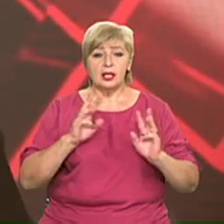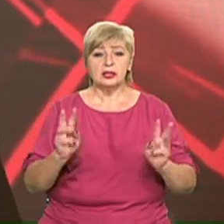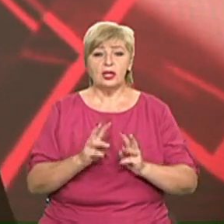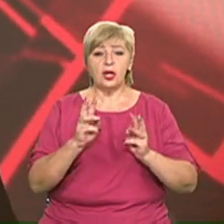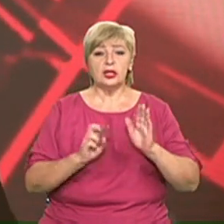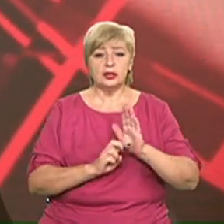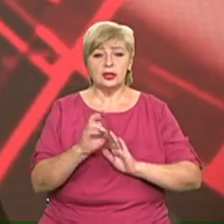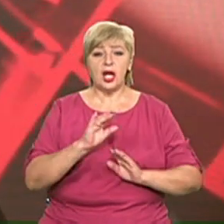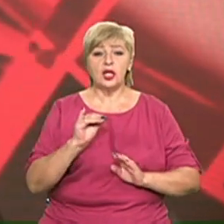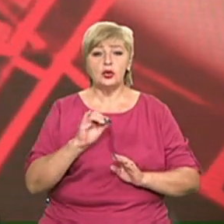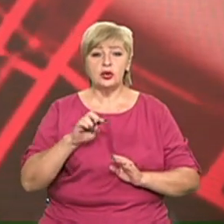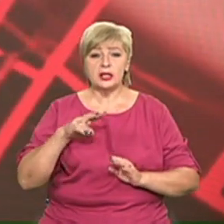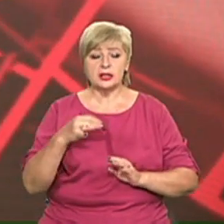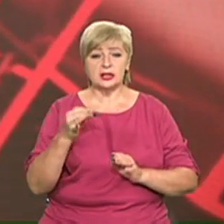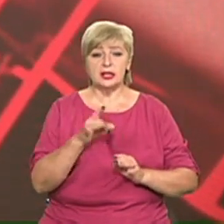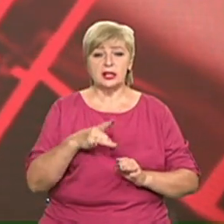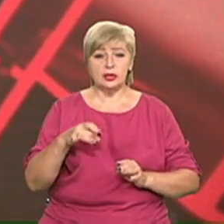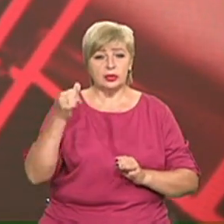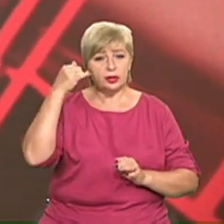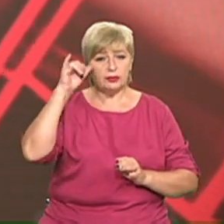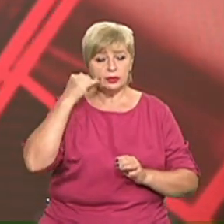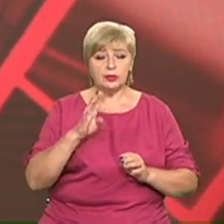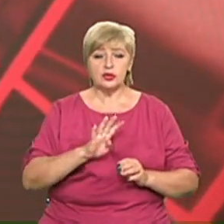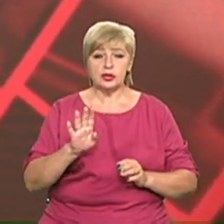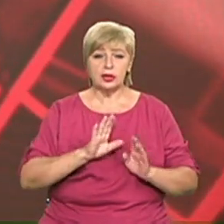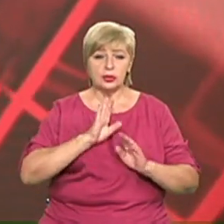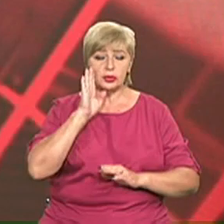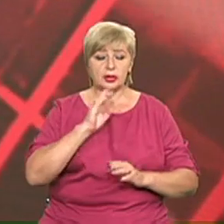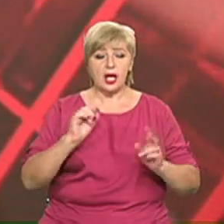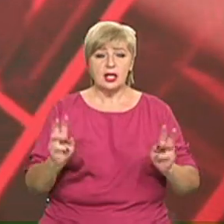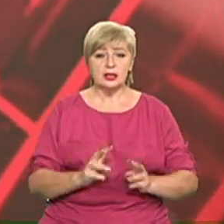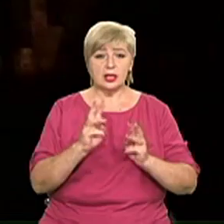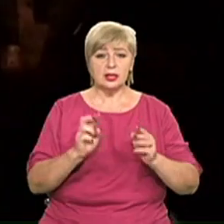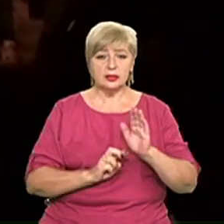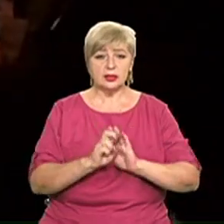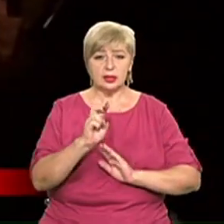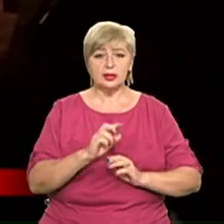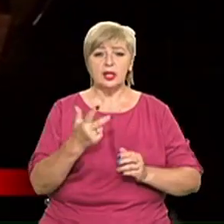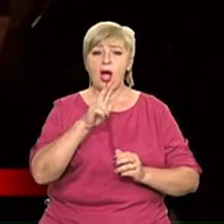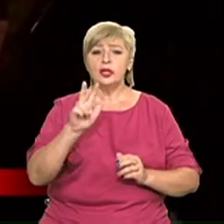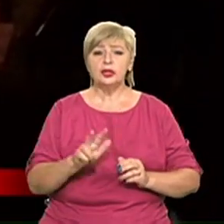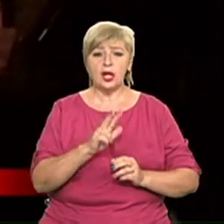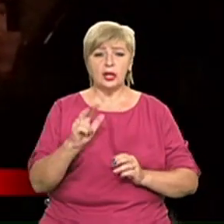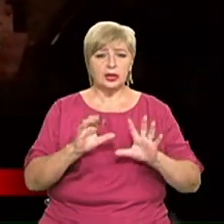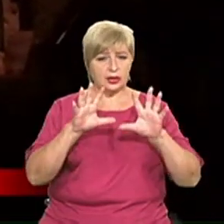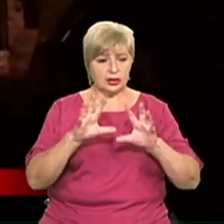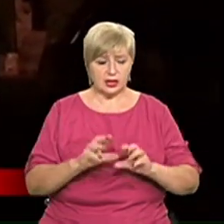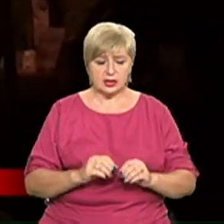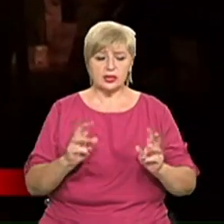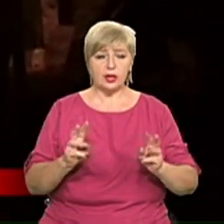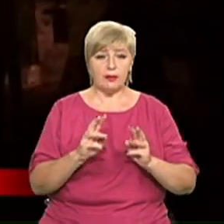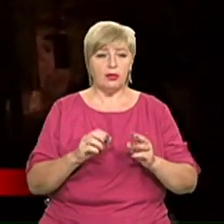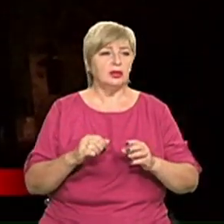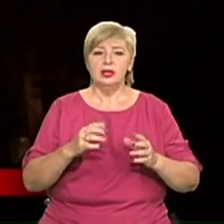Згоріла церква в Інгулецькому районі Кривого Рогу. У 4-й ранку зайнявся храм. Пожежні 3 години гасили вогонь, проте врятувати